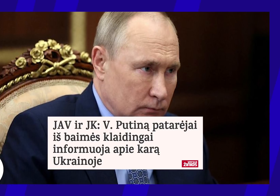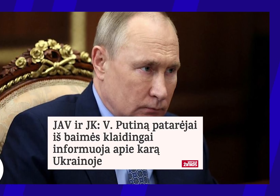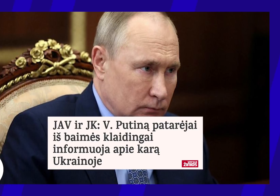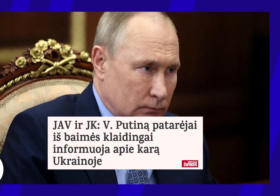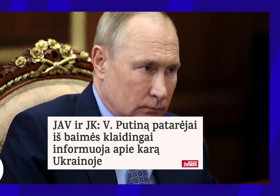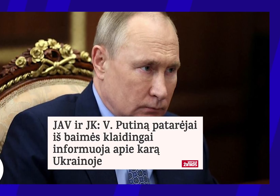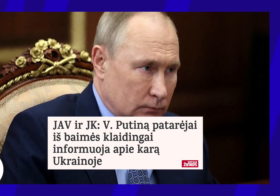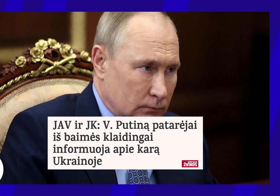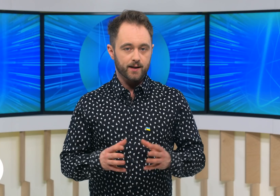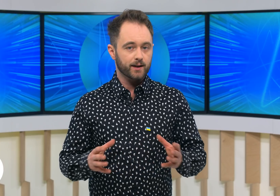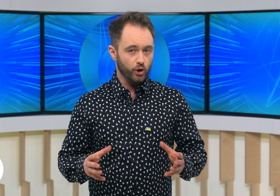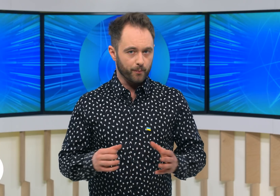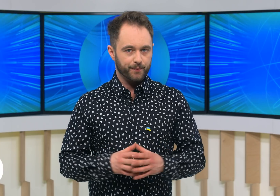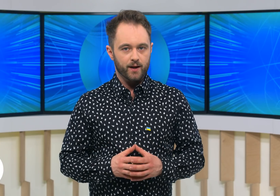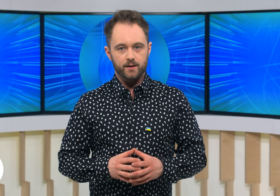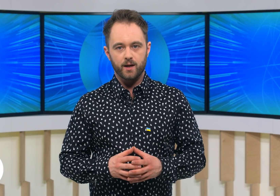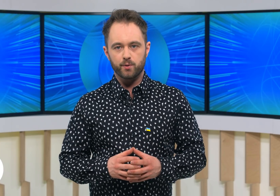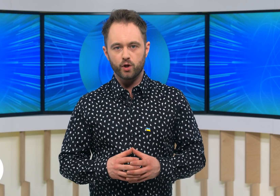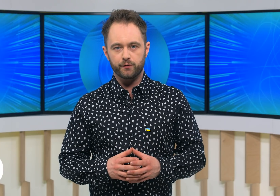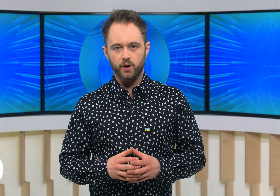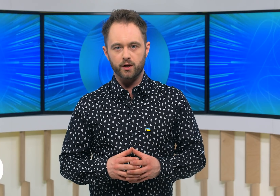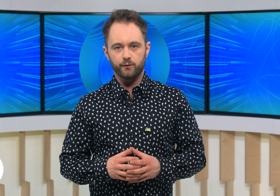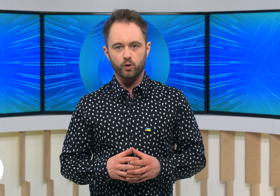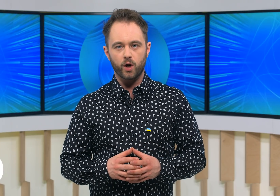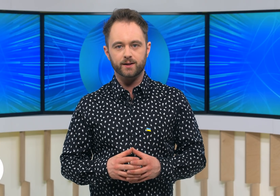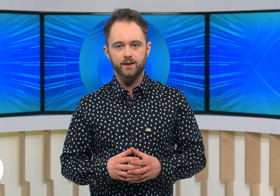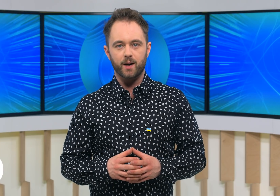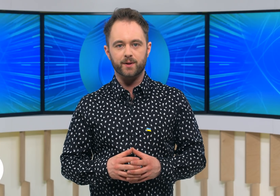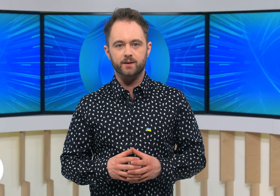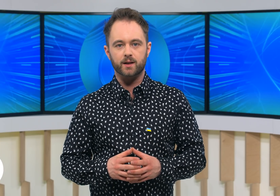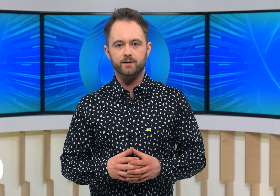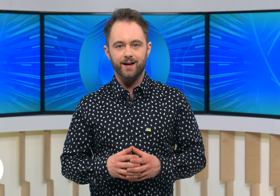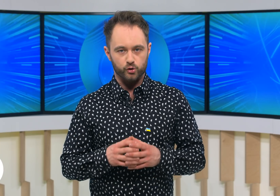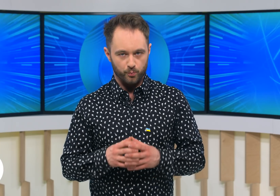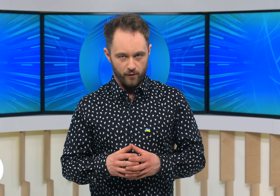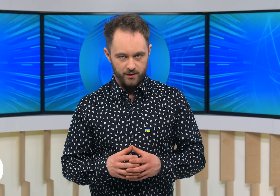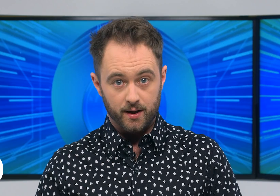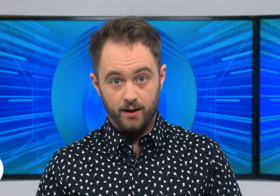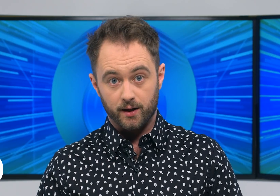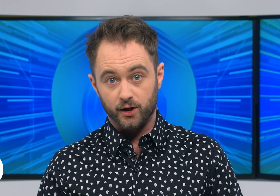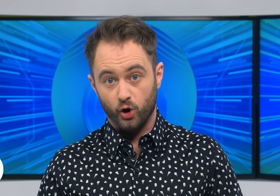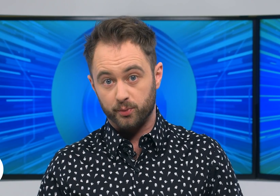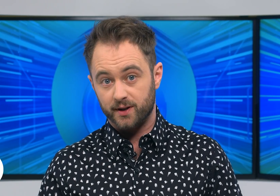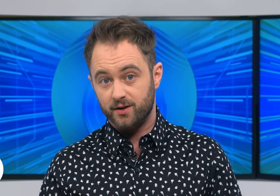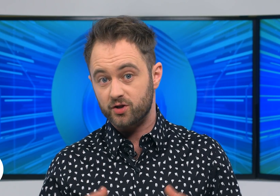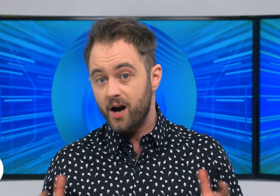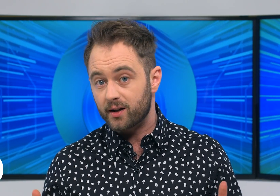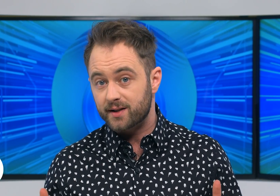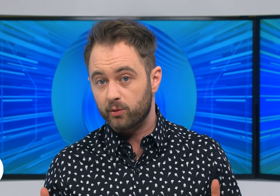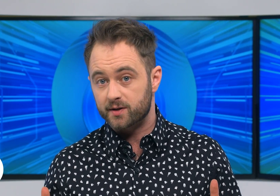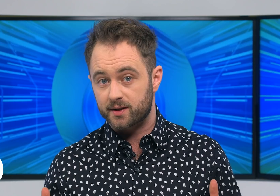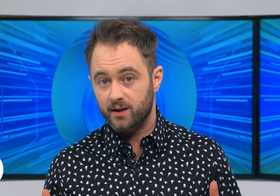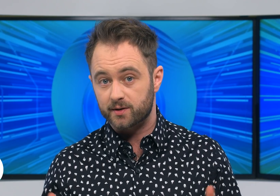karo Ukrainoje rezultatus. Negana to, jie bijo fiurerį informuoti ir apie tikrąjį sankcijų poveikį. Gal dėl to Putinas ir